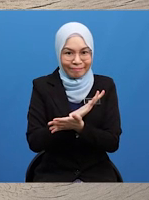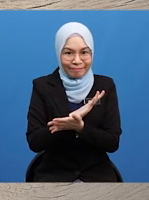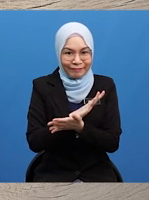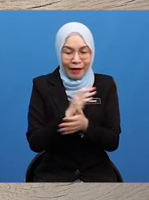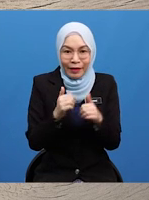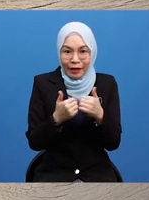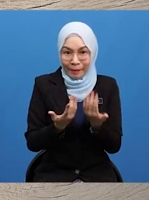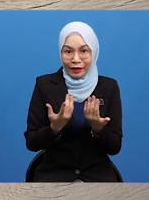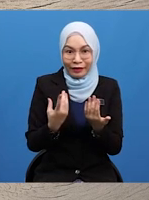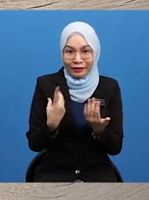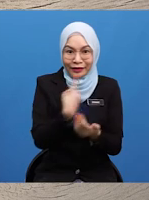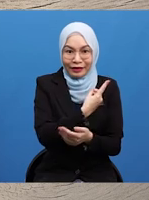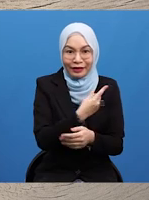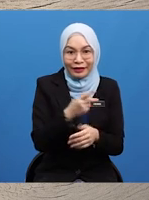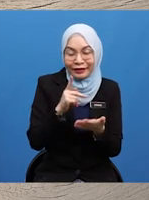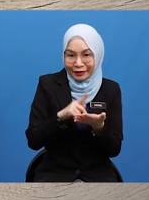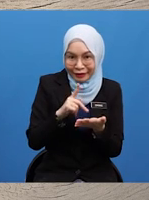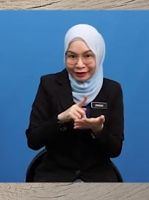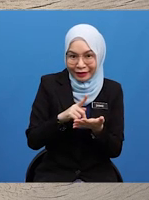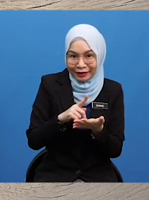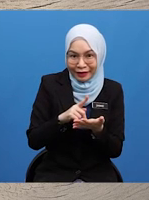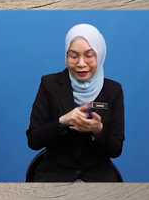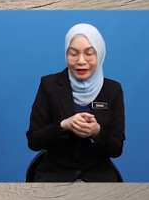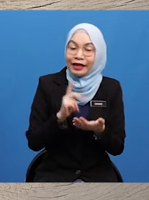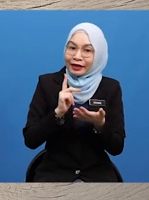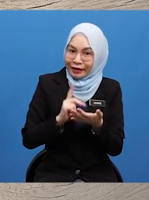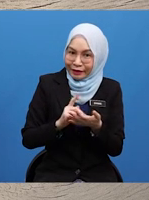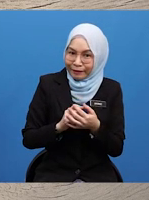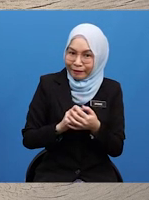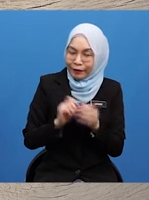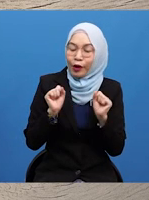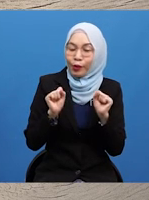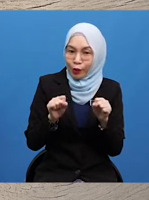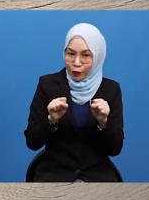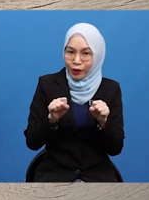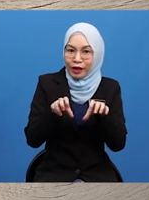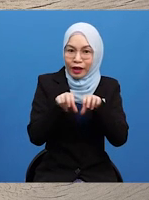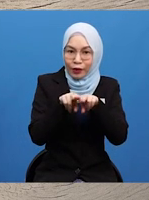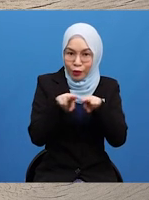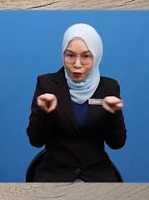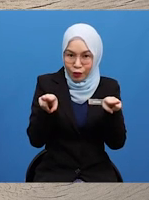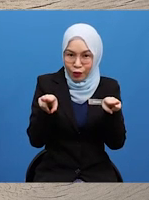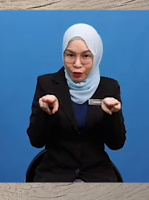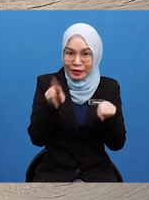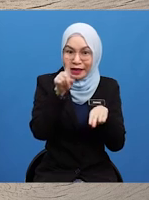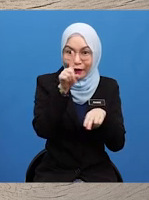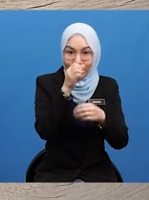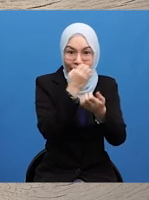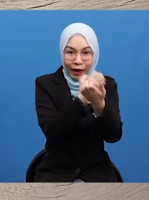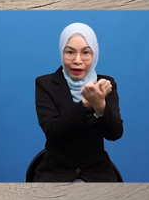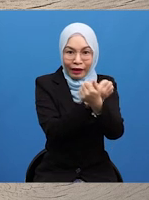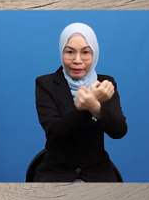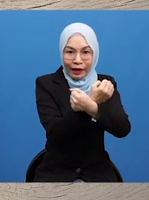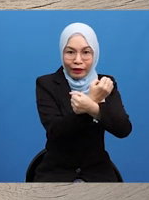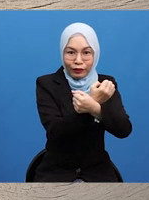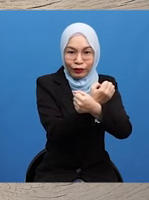cm padu. Namun, kita boleh mengukur isi padu sebiji batu, iaitu